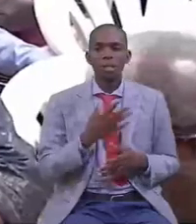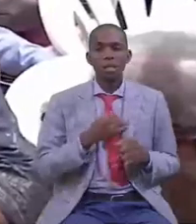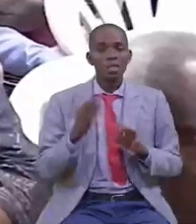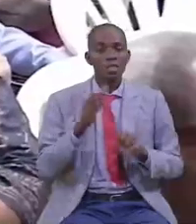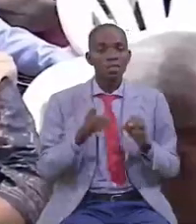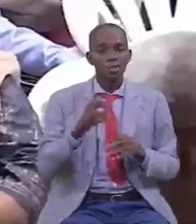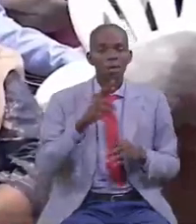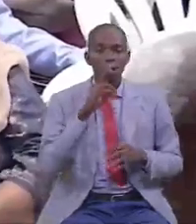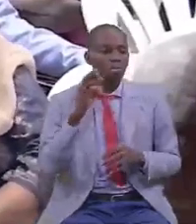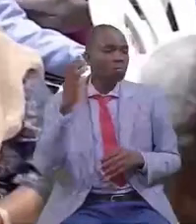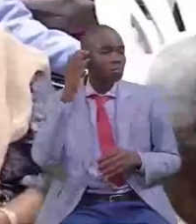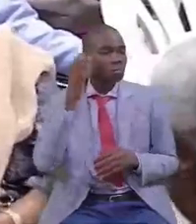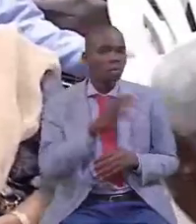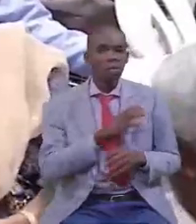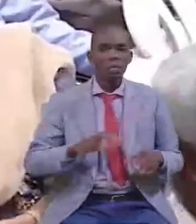moment,